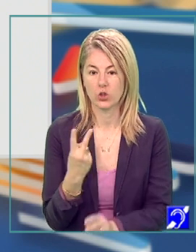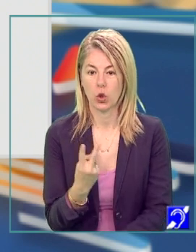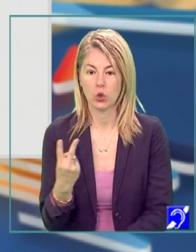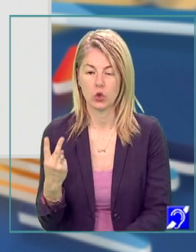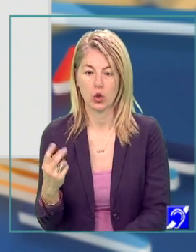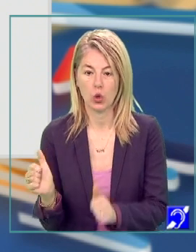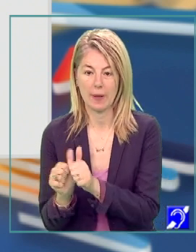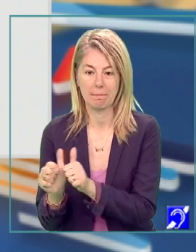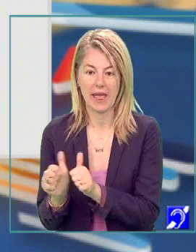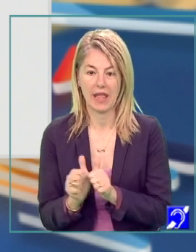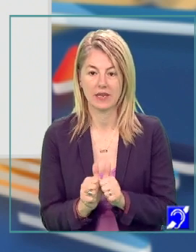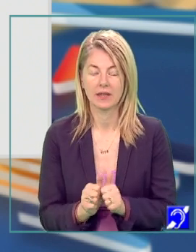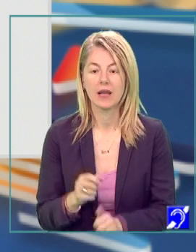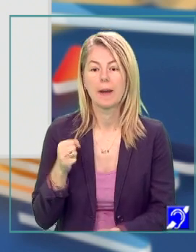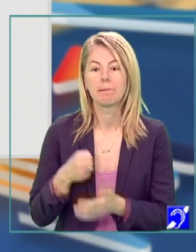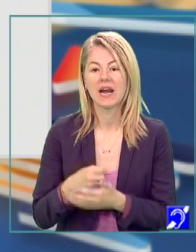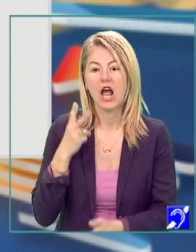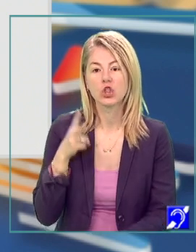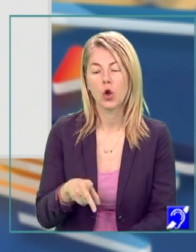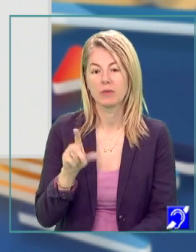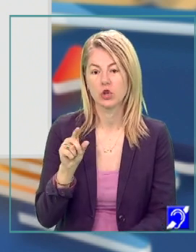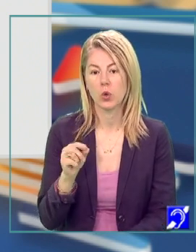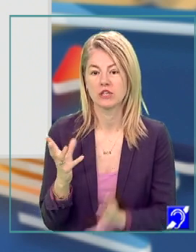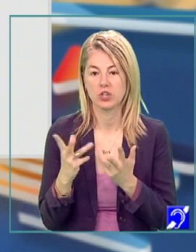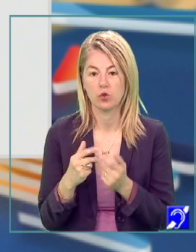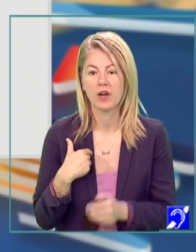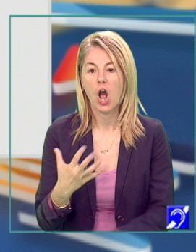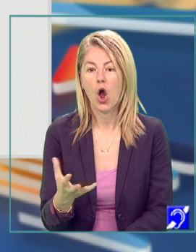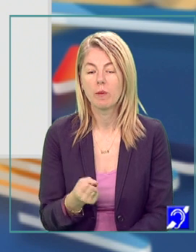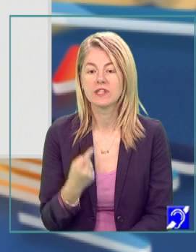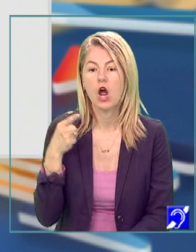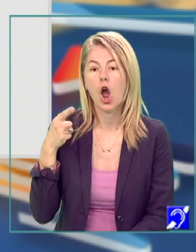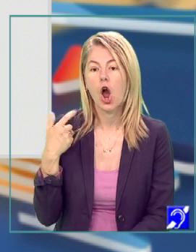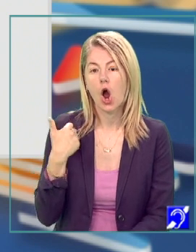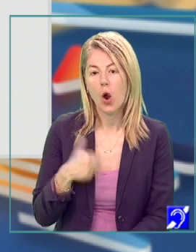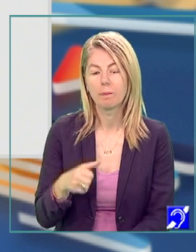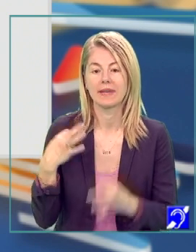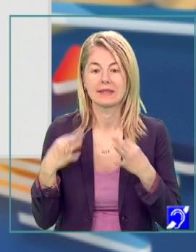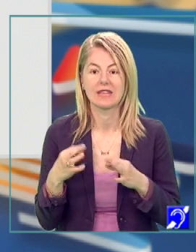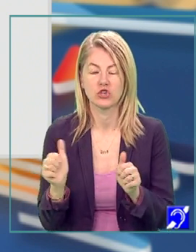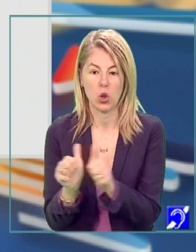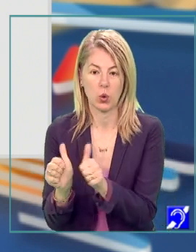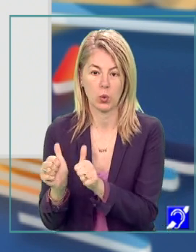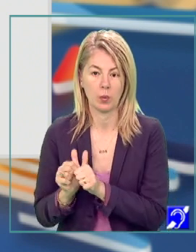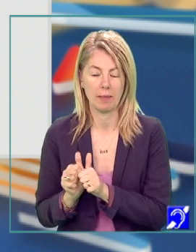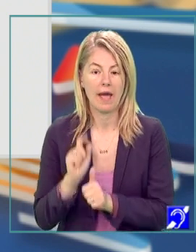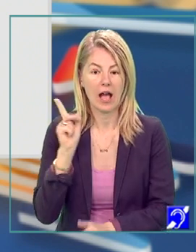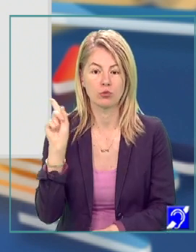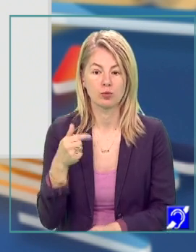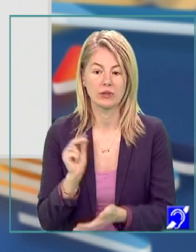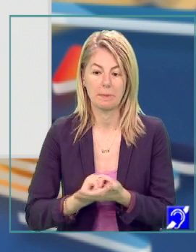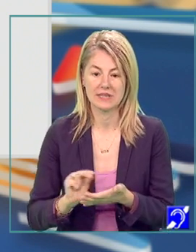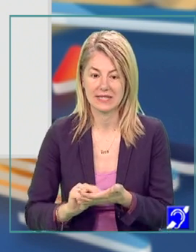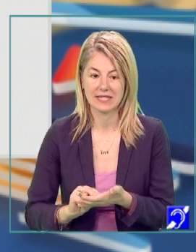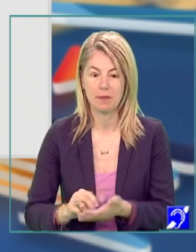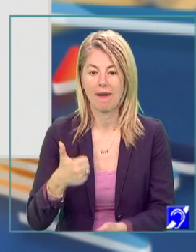aveam 2020 de numere, deci o să obținem 1010 grupe. Și atunci putem să scriem